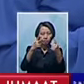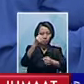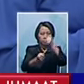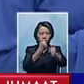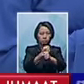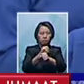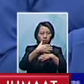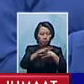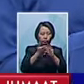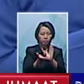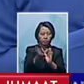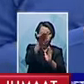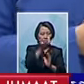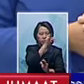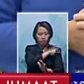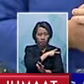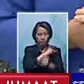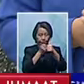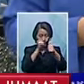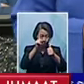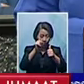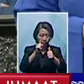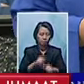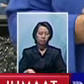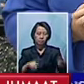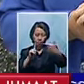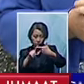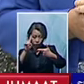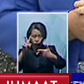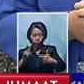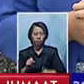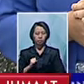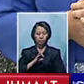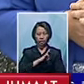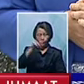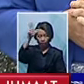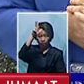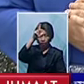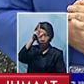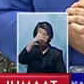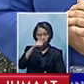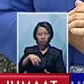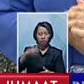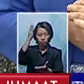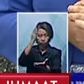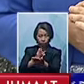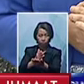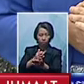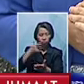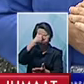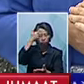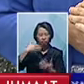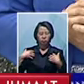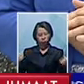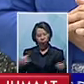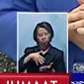tahun selepas kenaikan kali pertama. Kedua, penjawat awam yang dibesarkan atas sebab